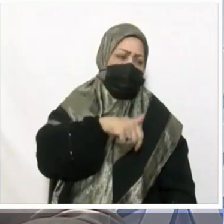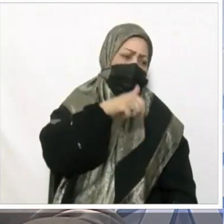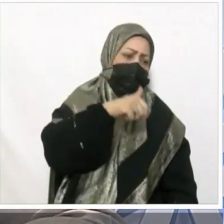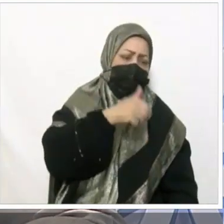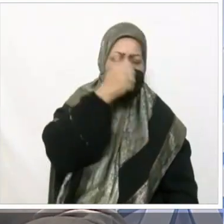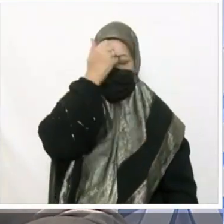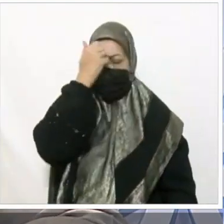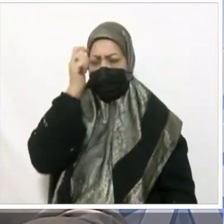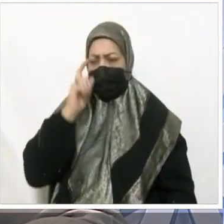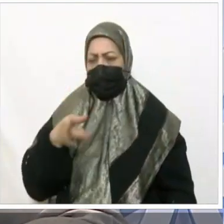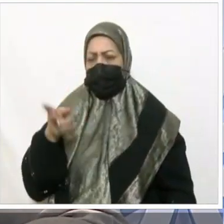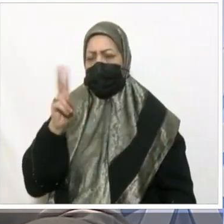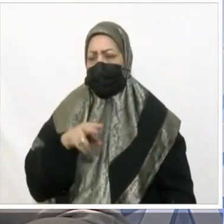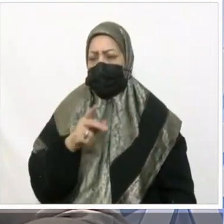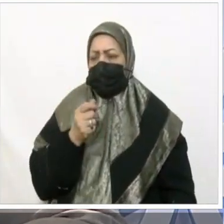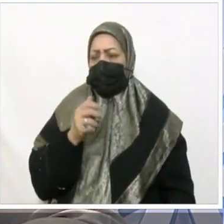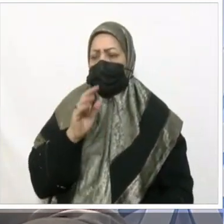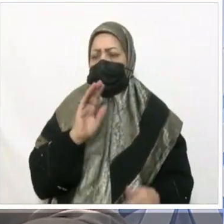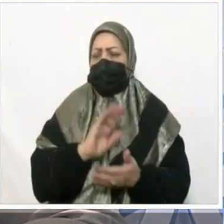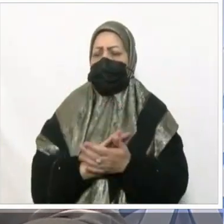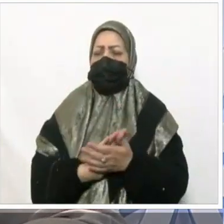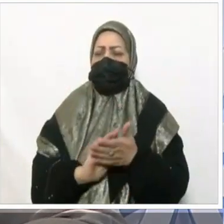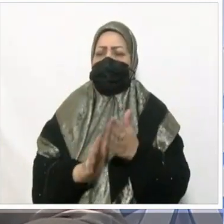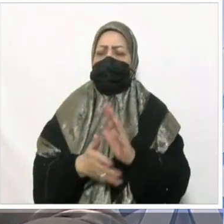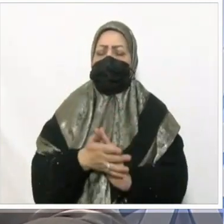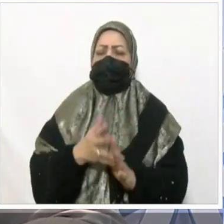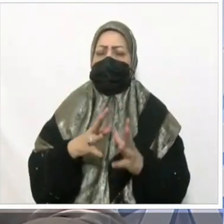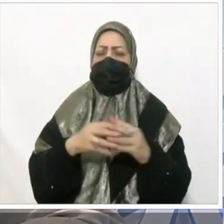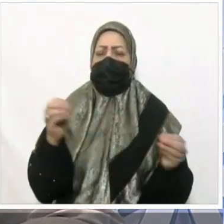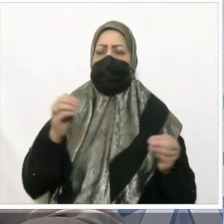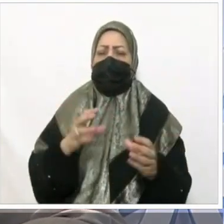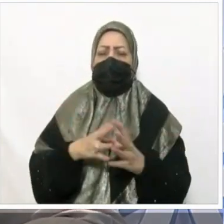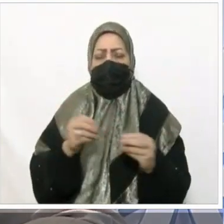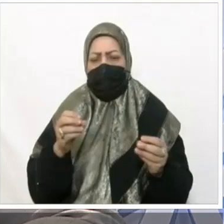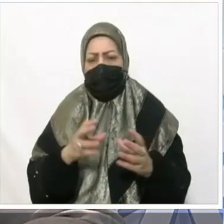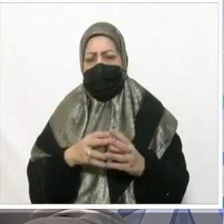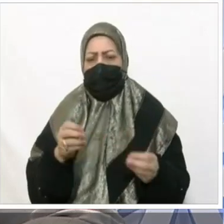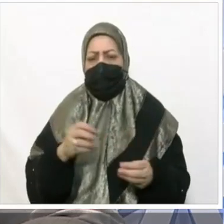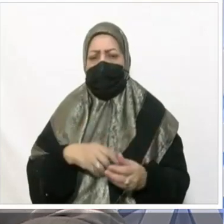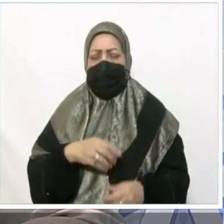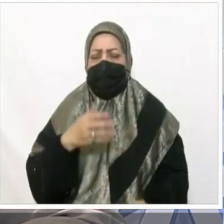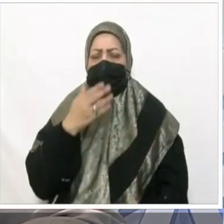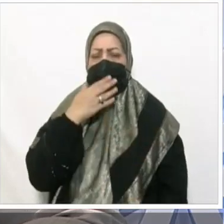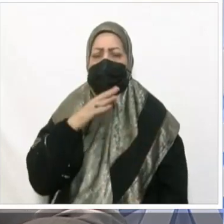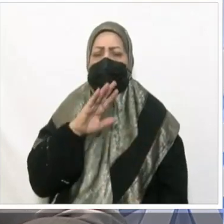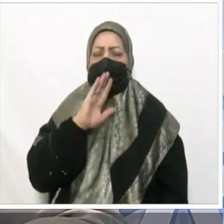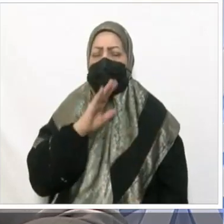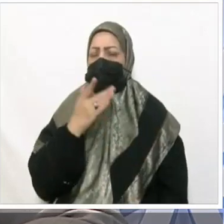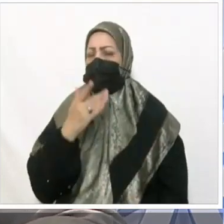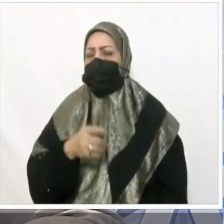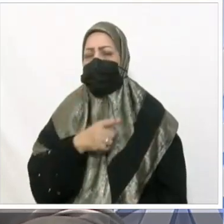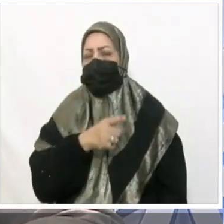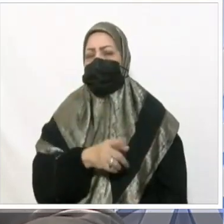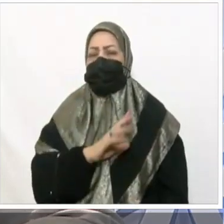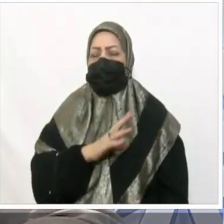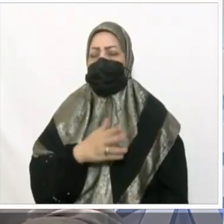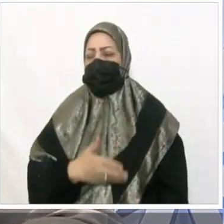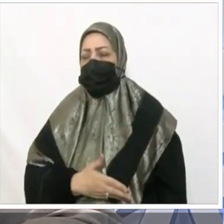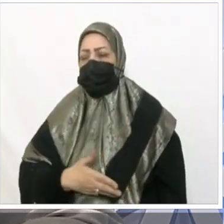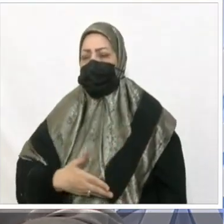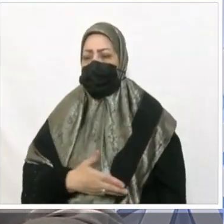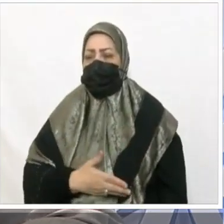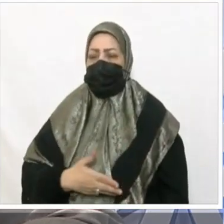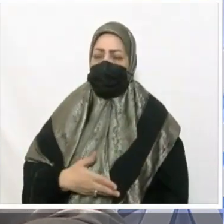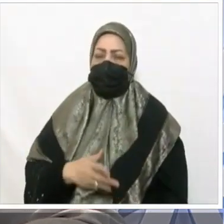يطلع. لماذا تجده؟ لأنه إنسان هلوع، عبد للدينار والدرهم، لا يحمد الله